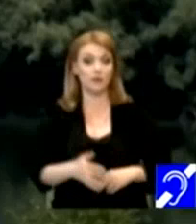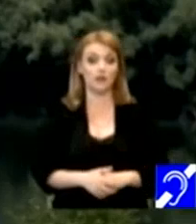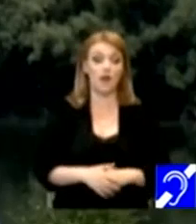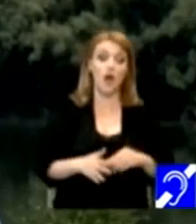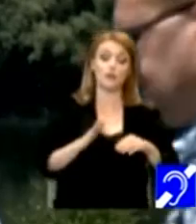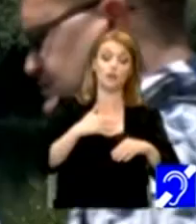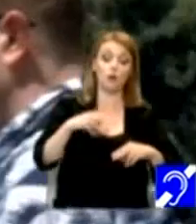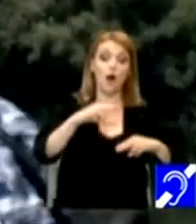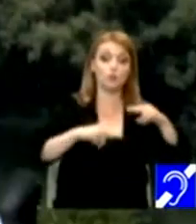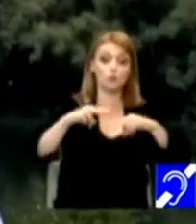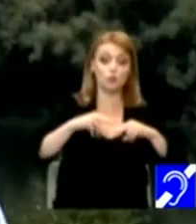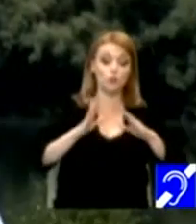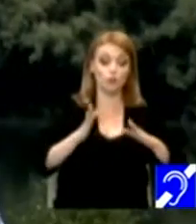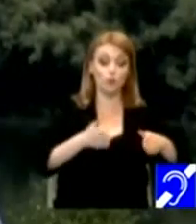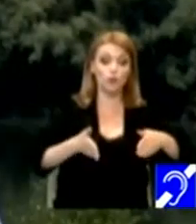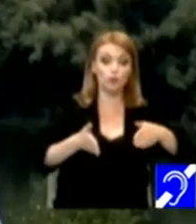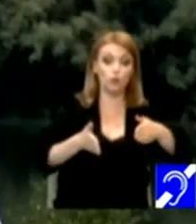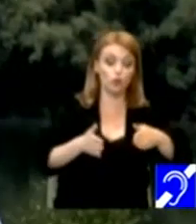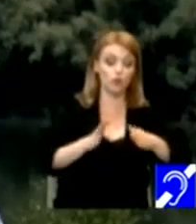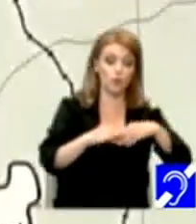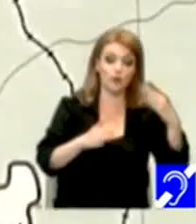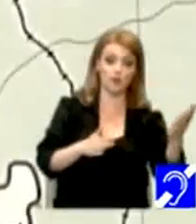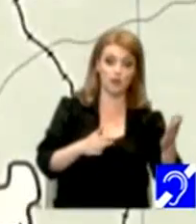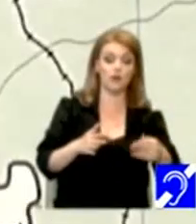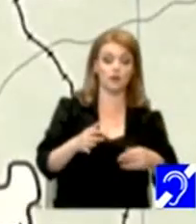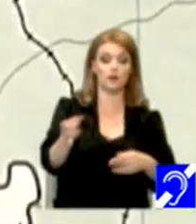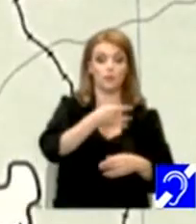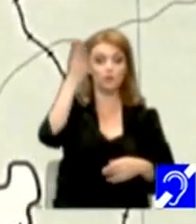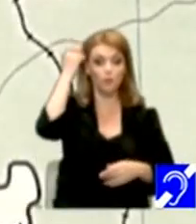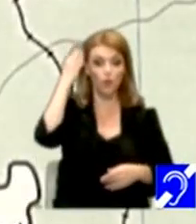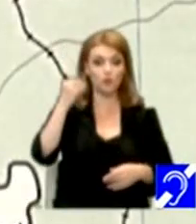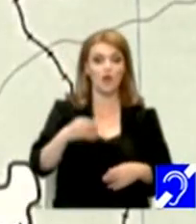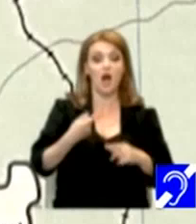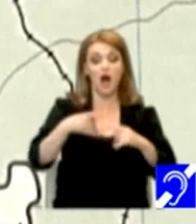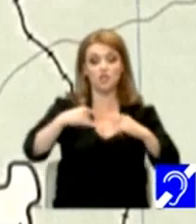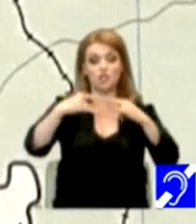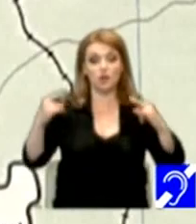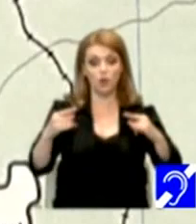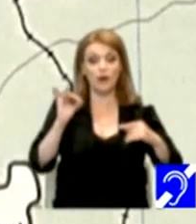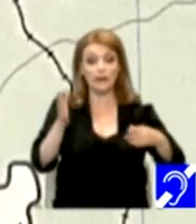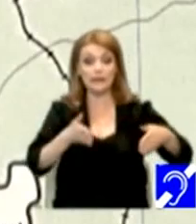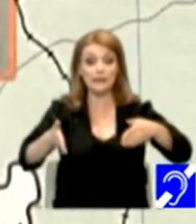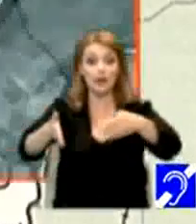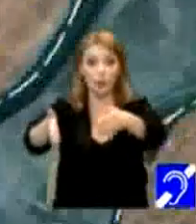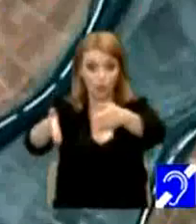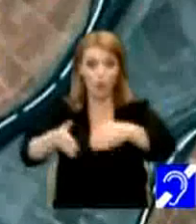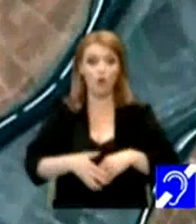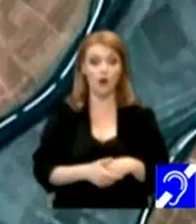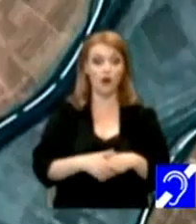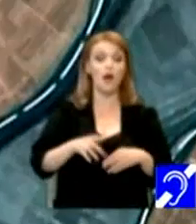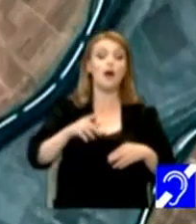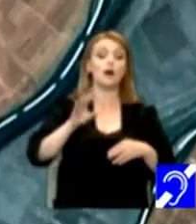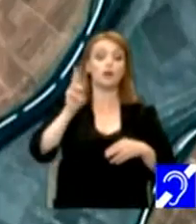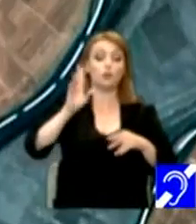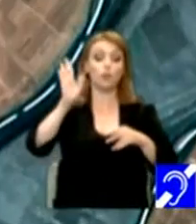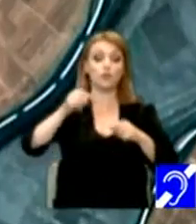с конструєм друму де акчес din partea Republicii Moldova. Magistrala rutieră Chișinău-Kiev, care va trece peste fluviul Nistru, ar urma